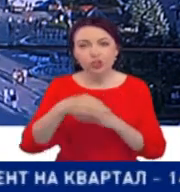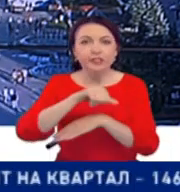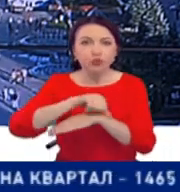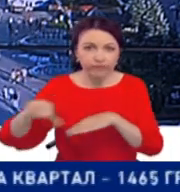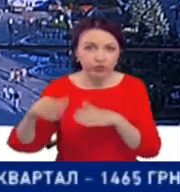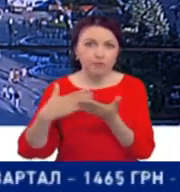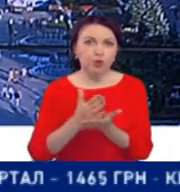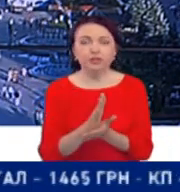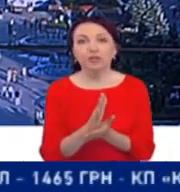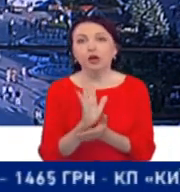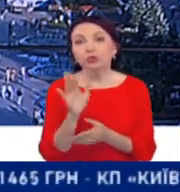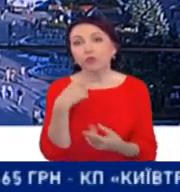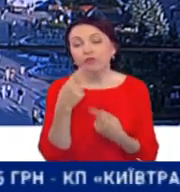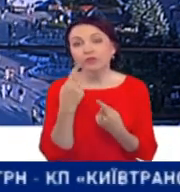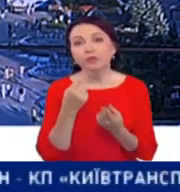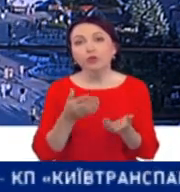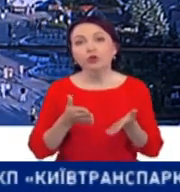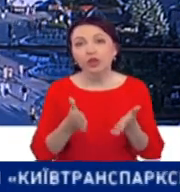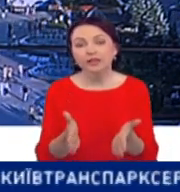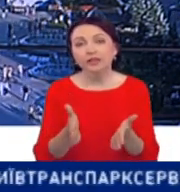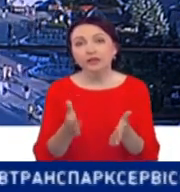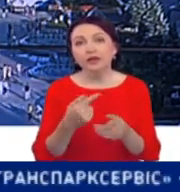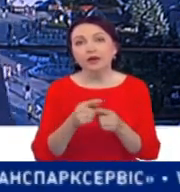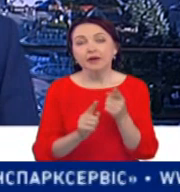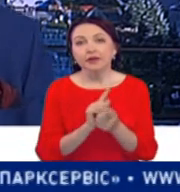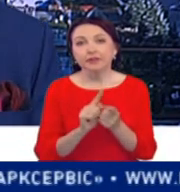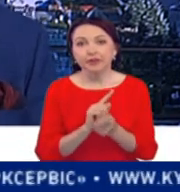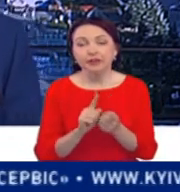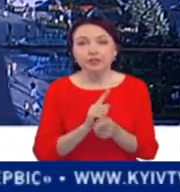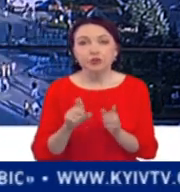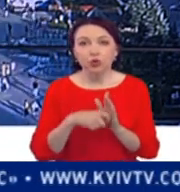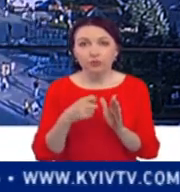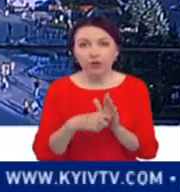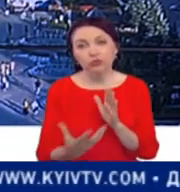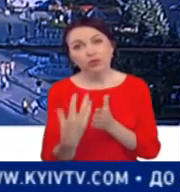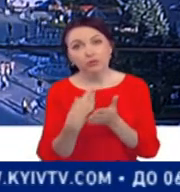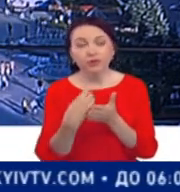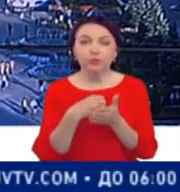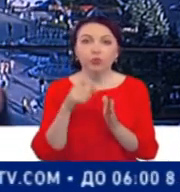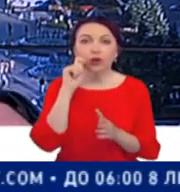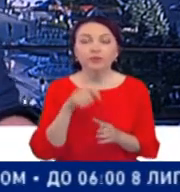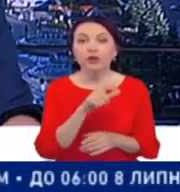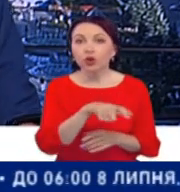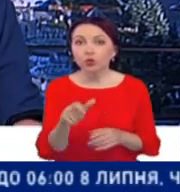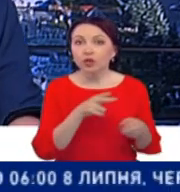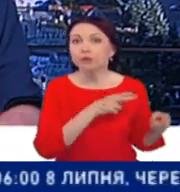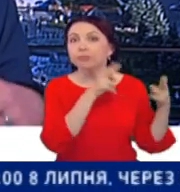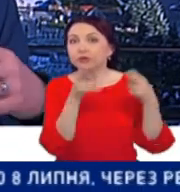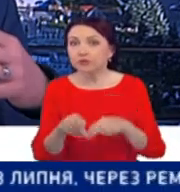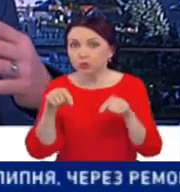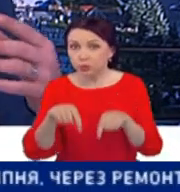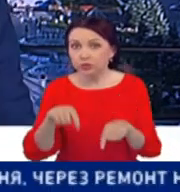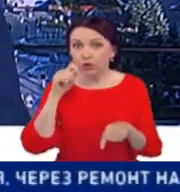політики. Будемо говорити про шляхи реінтеграції Донбасу, будемо аналізувати, чому, власне, люди, які приїздять сюди, да, потім